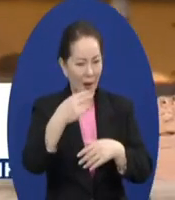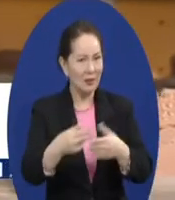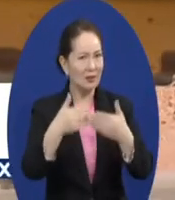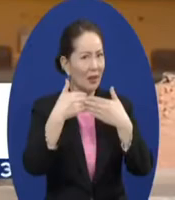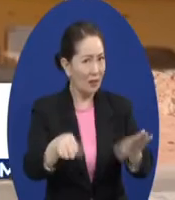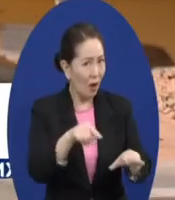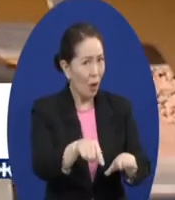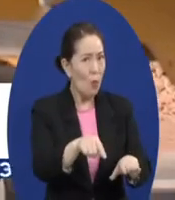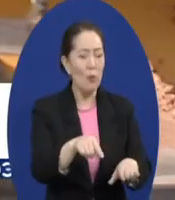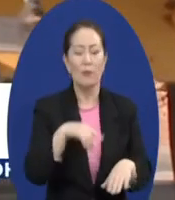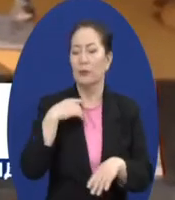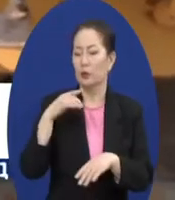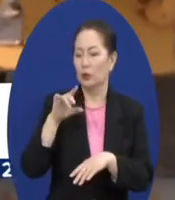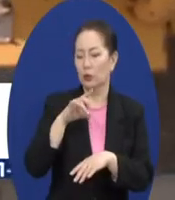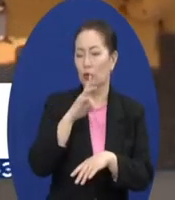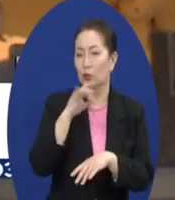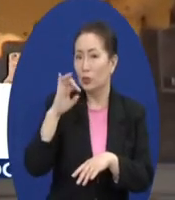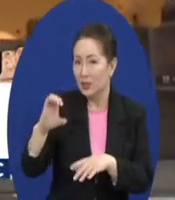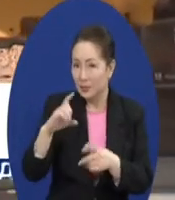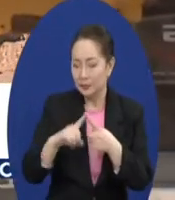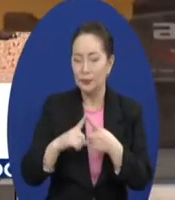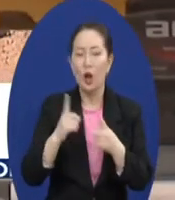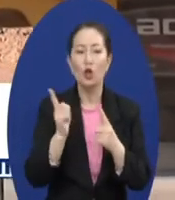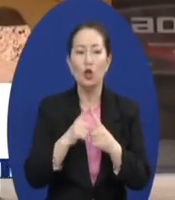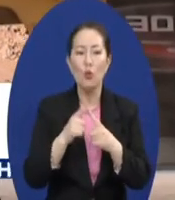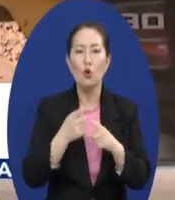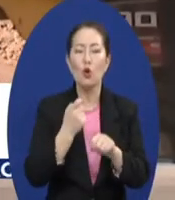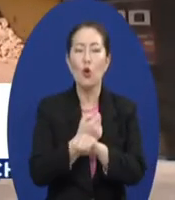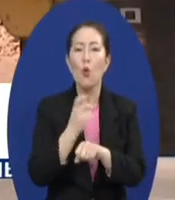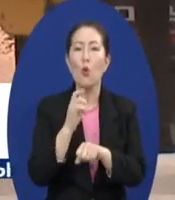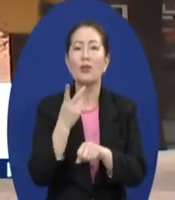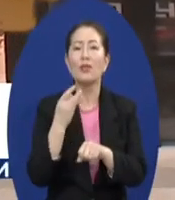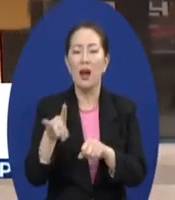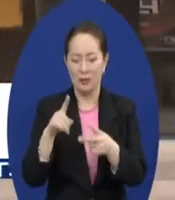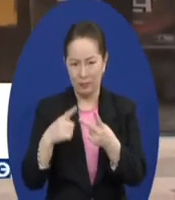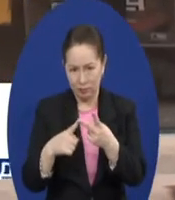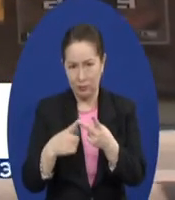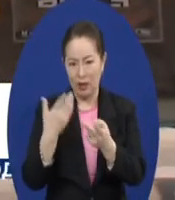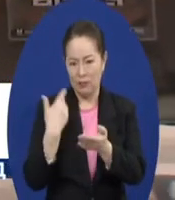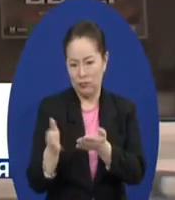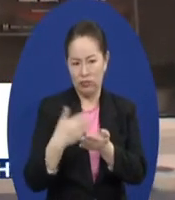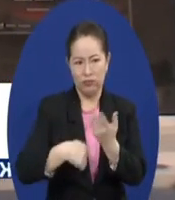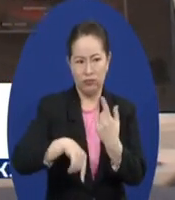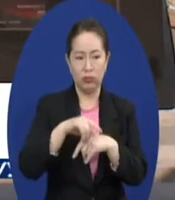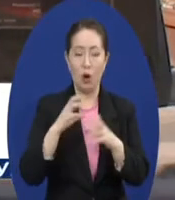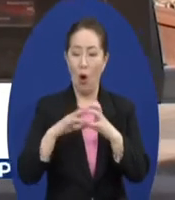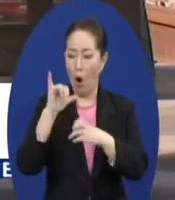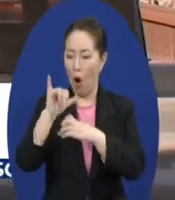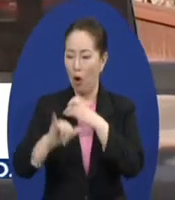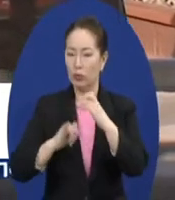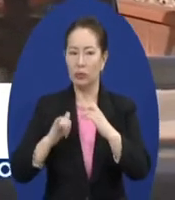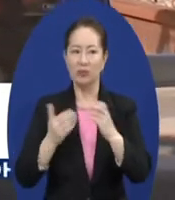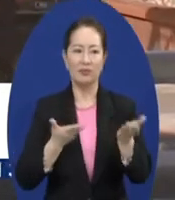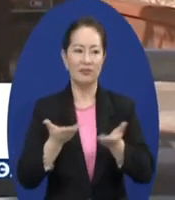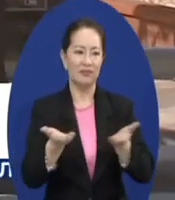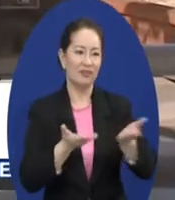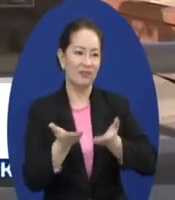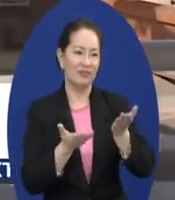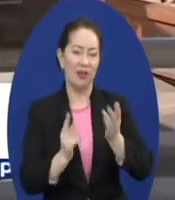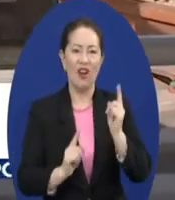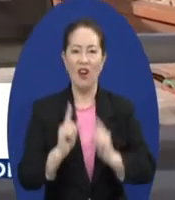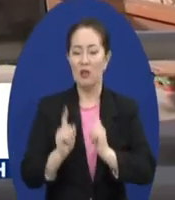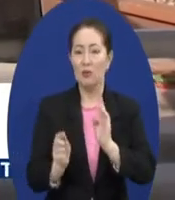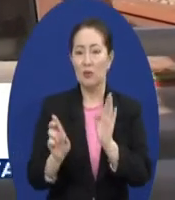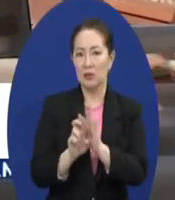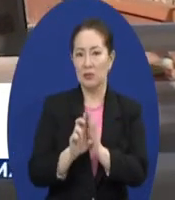коксчхон нүүрс болон за төмрийн хөдрийн экспорт нэмэгдэх, за олон улсын зах зээлд өрсөлдөх одоо боломж нь нэмэгдэнэ гэж